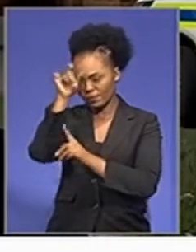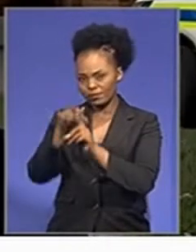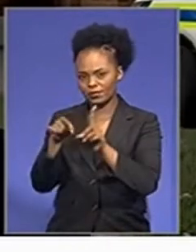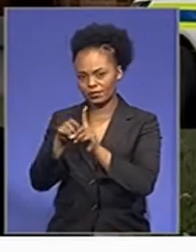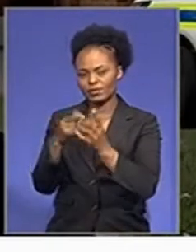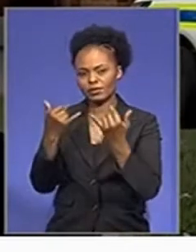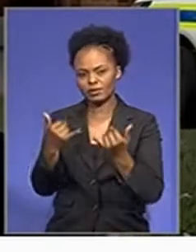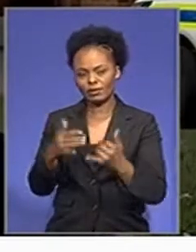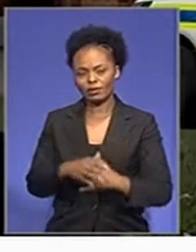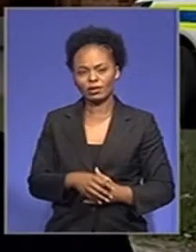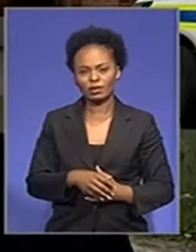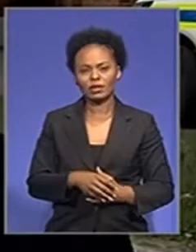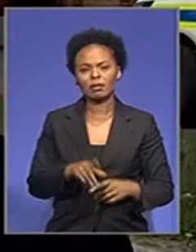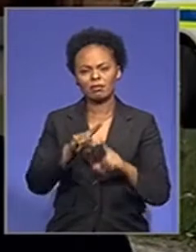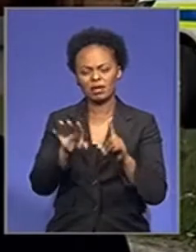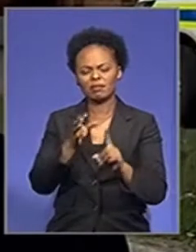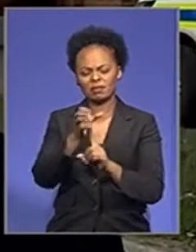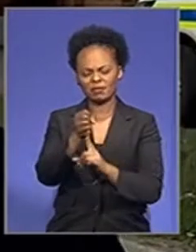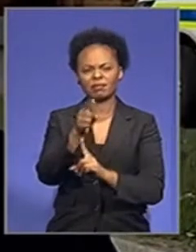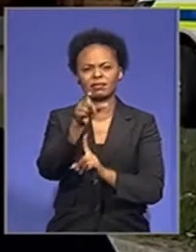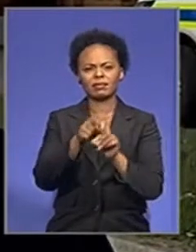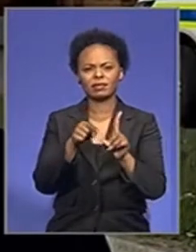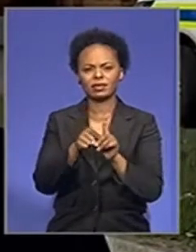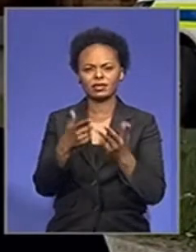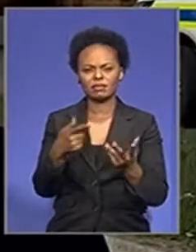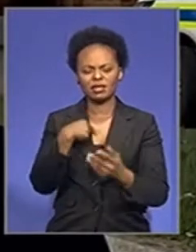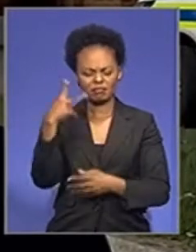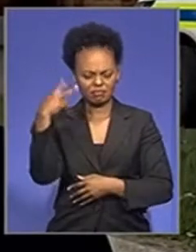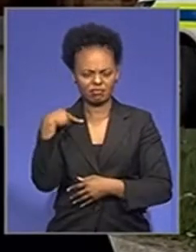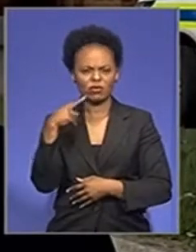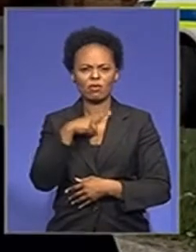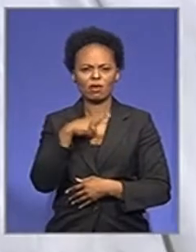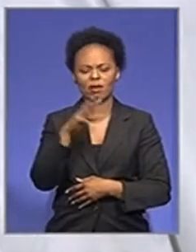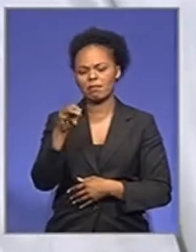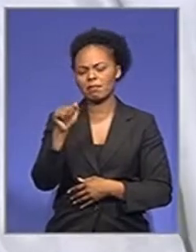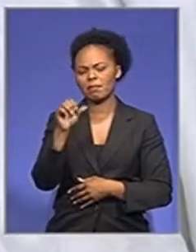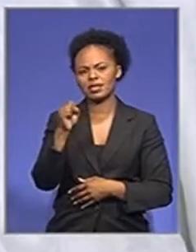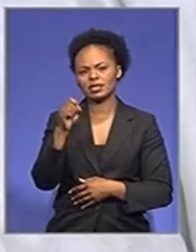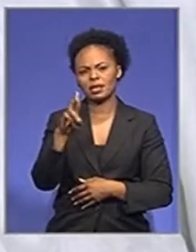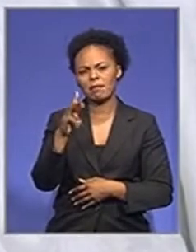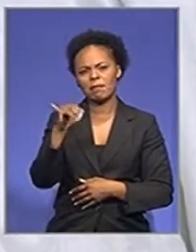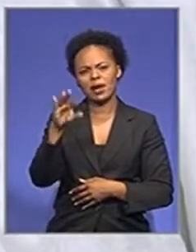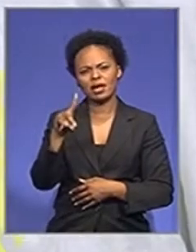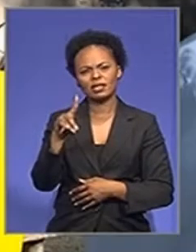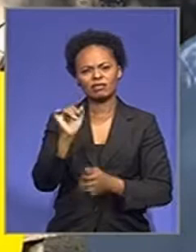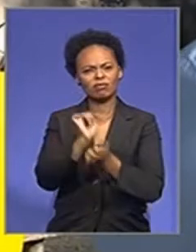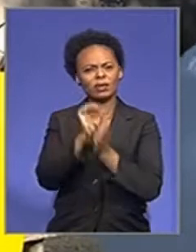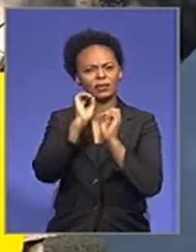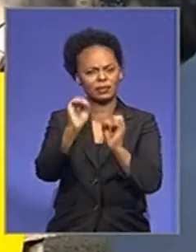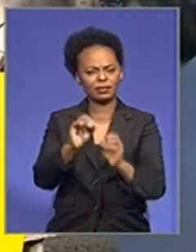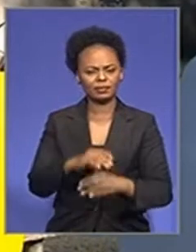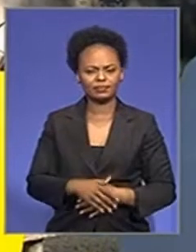evidence against the mastermind. So I'm very disappointed that the mastermind has not been arrested. Ka ntle ga kgorotsheko